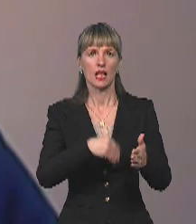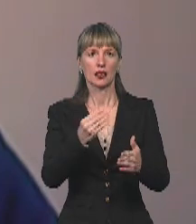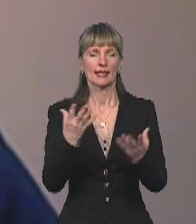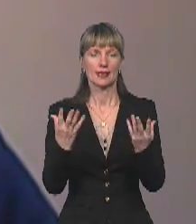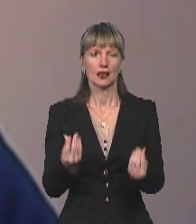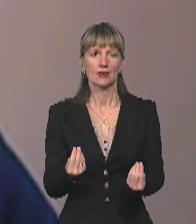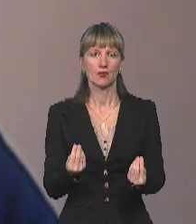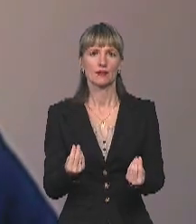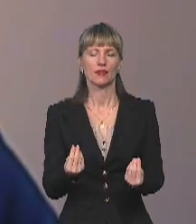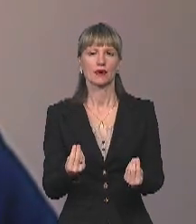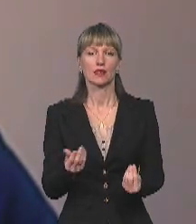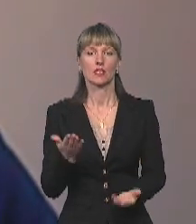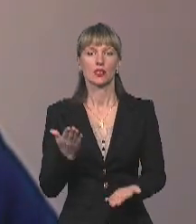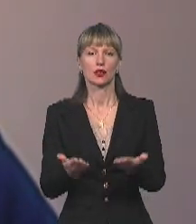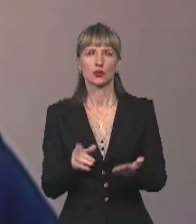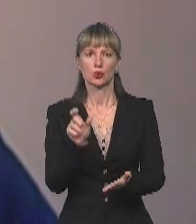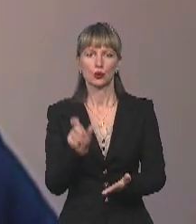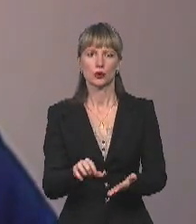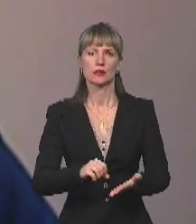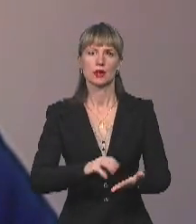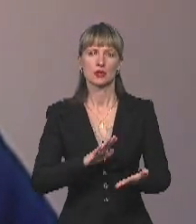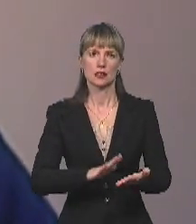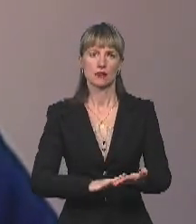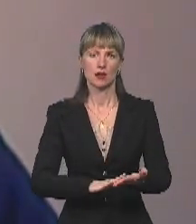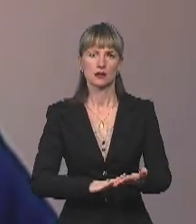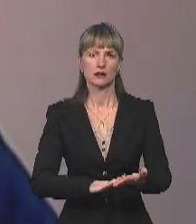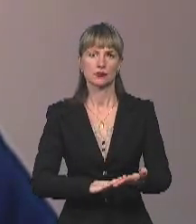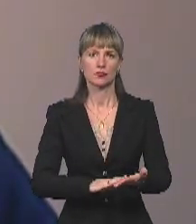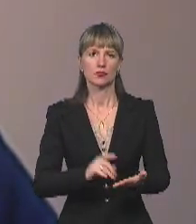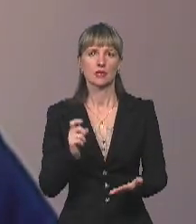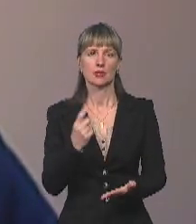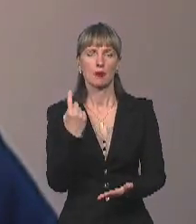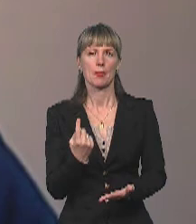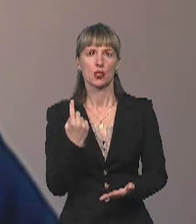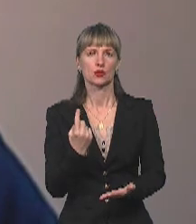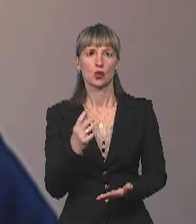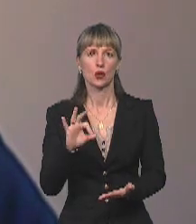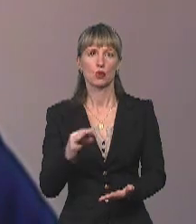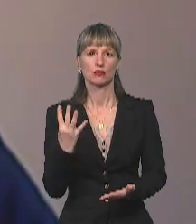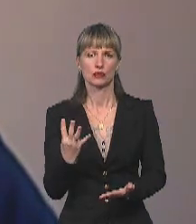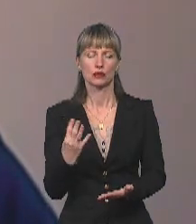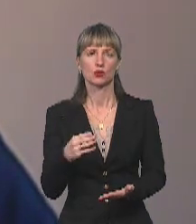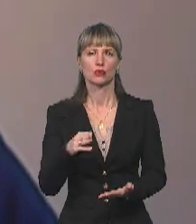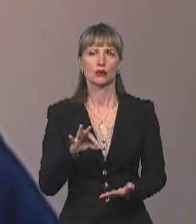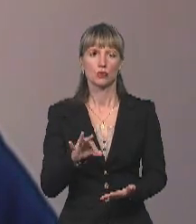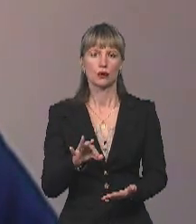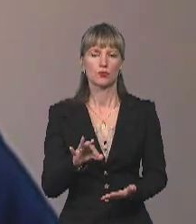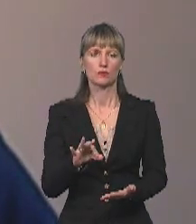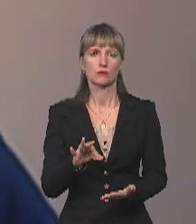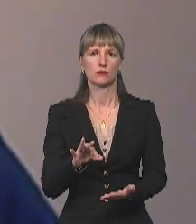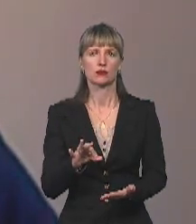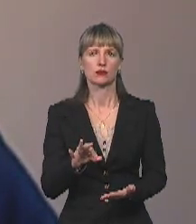Тобто, і якщо навіть людина зареєструвалася з 1.04, то